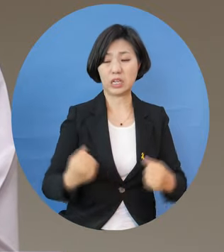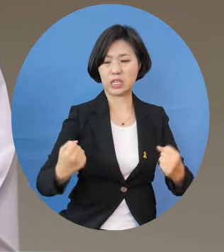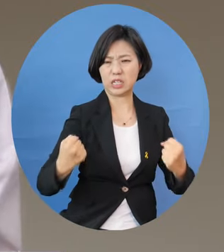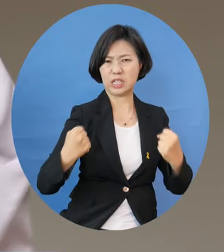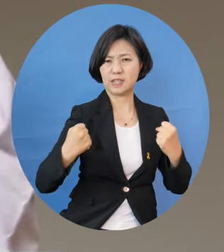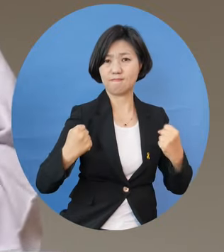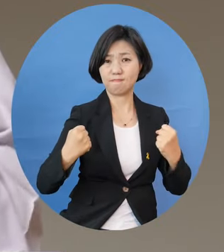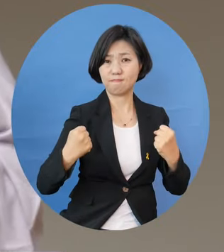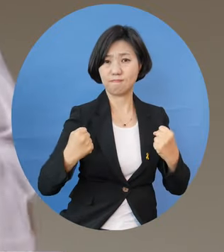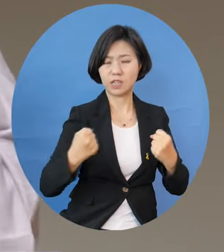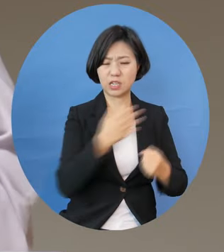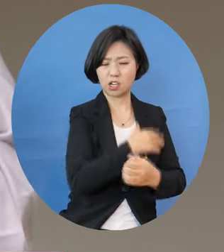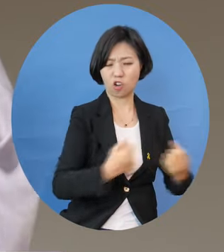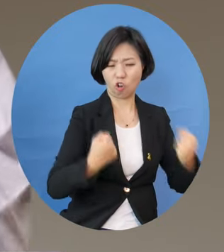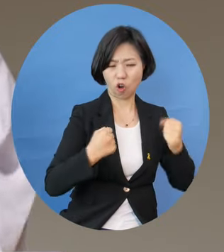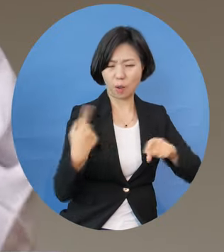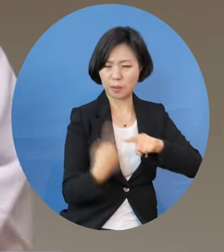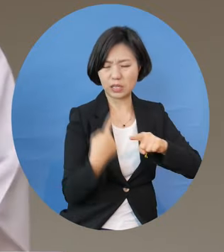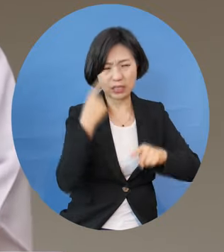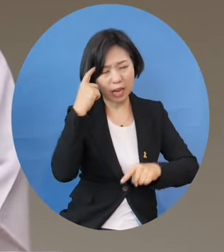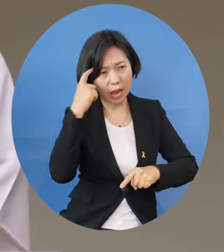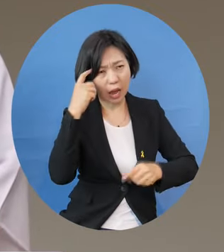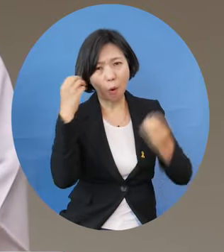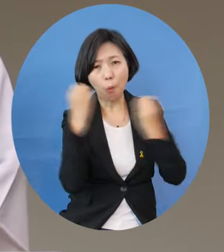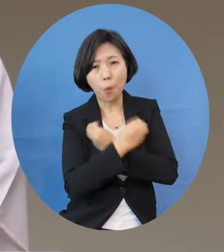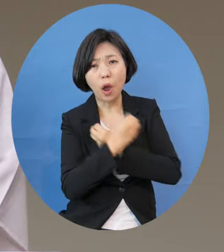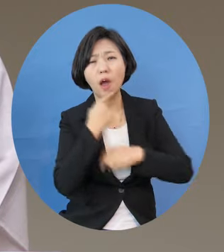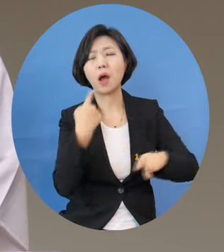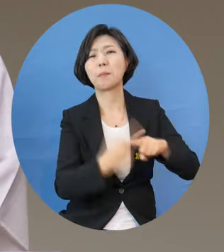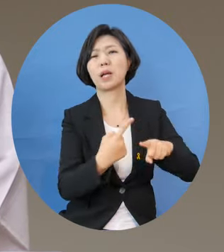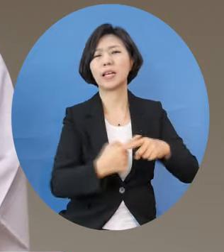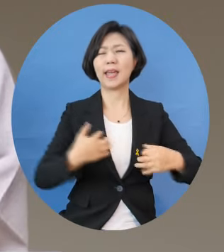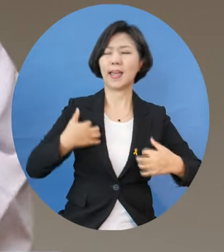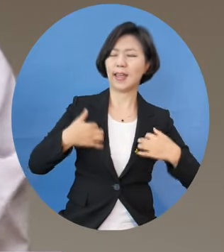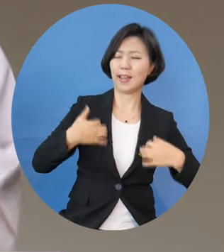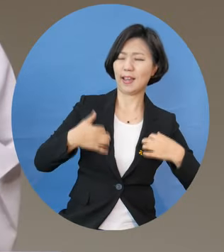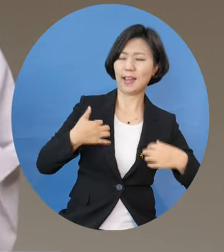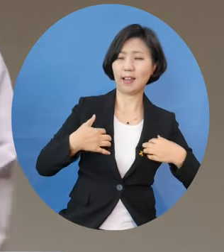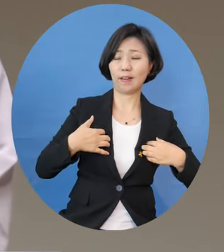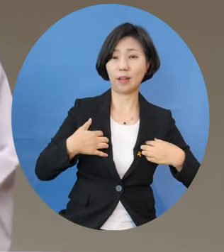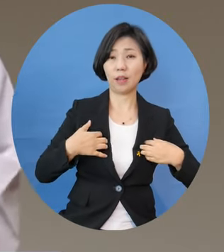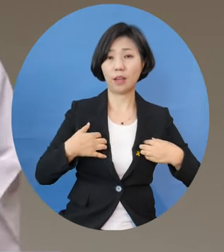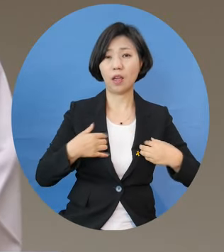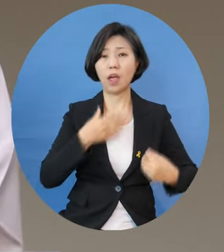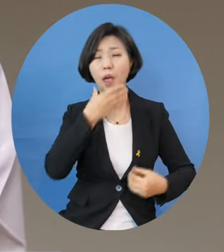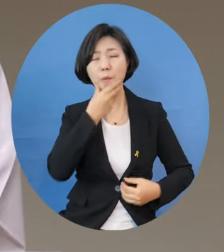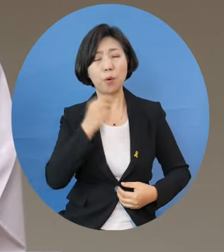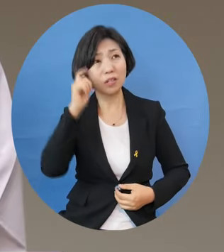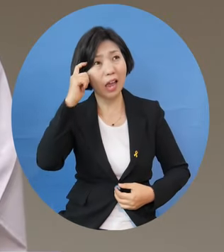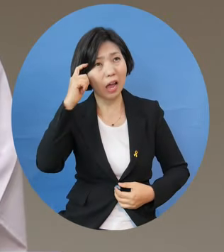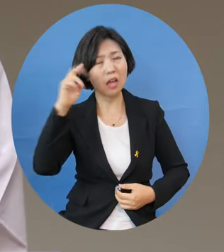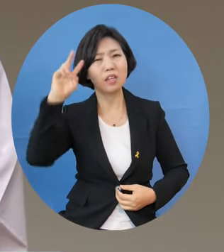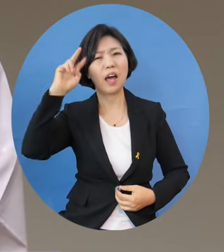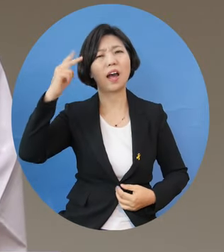걸 착각하듯이 여러분들은 막 즐거워야 행복인 줄 알아요. 그건 즐거움이지 행복이